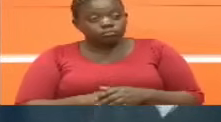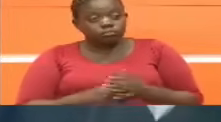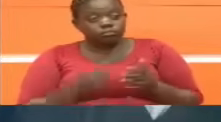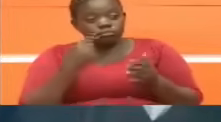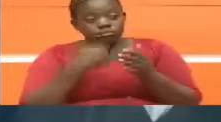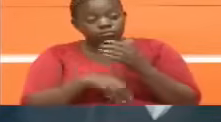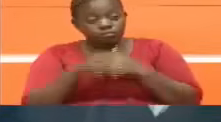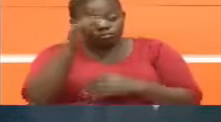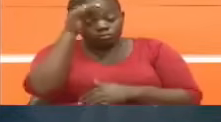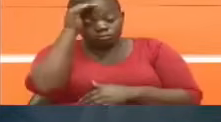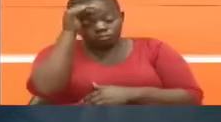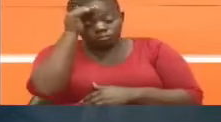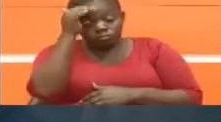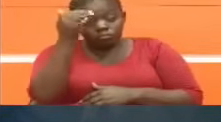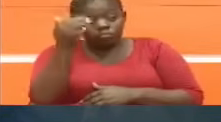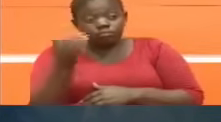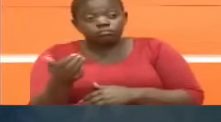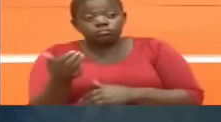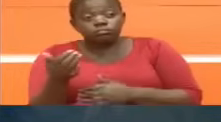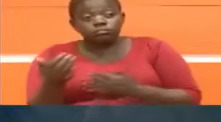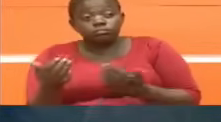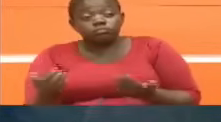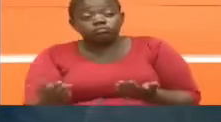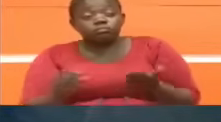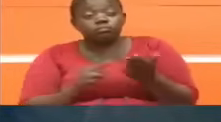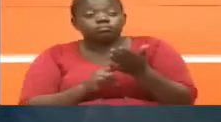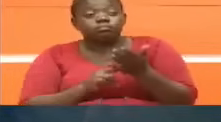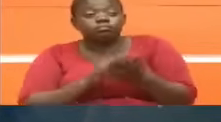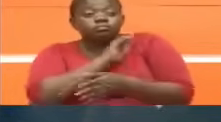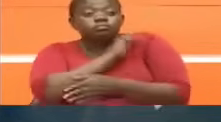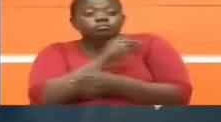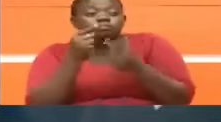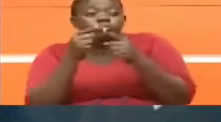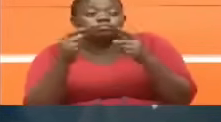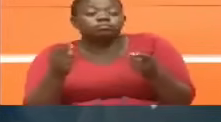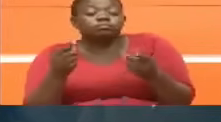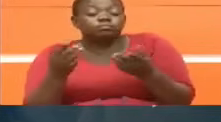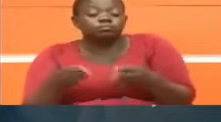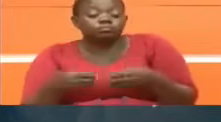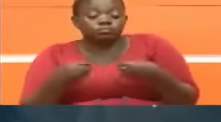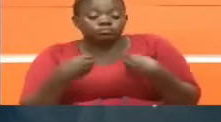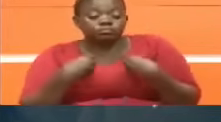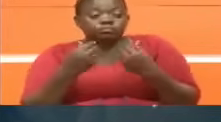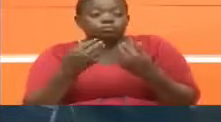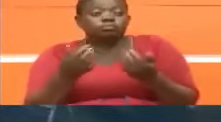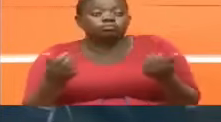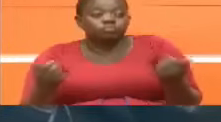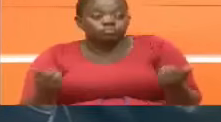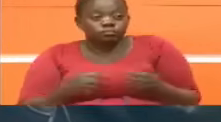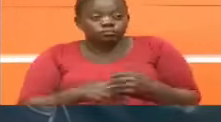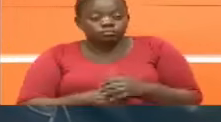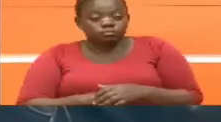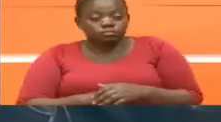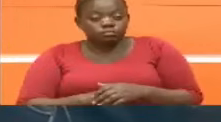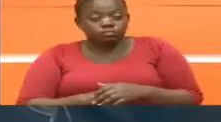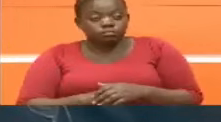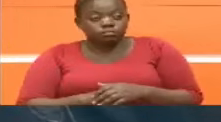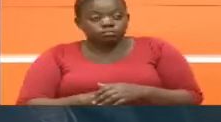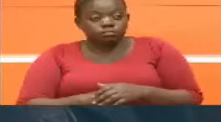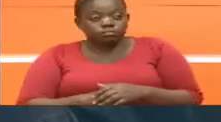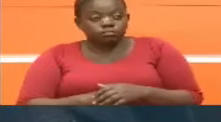aligamba wa polisi ne wapolisi n'amugamba nti katugenda kozesa amaanyi naye kulwa okubireeta abaana ndio luwedde nga tukali munoonya